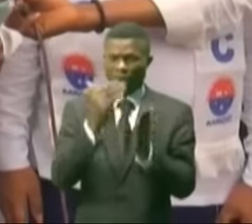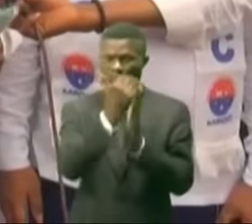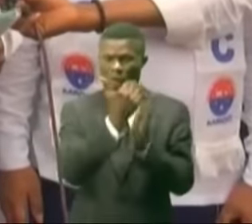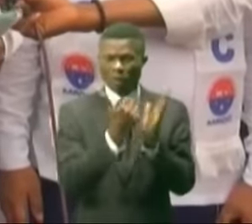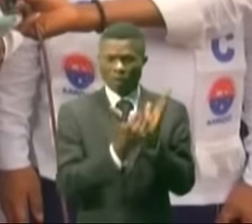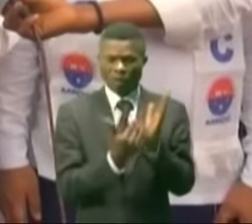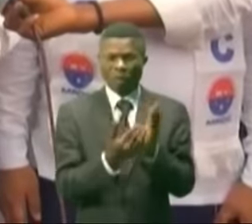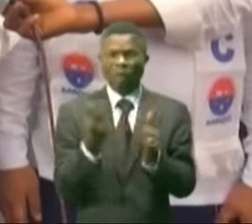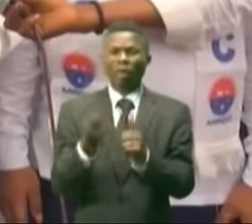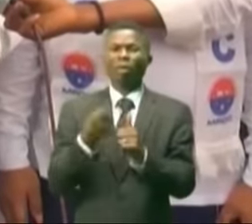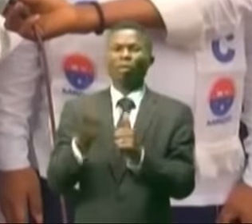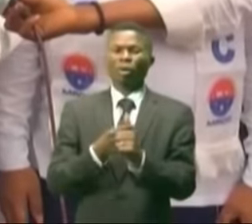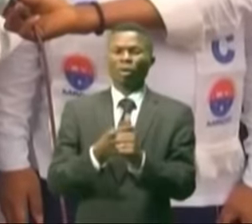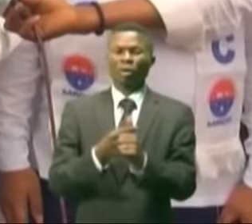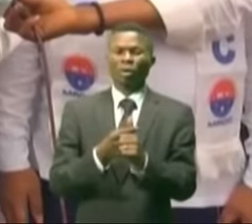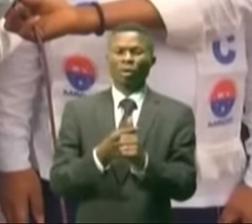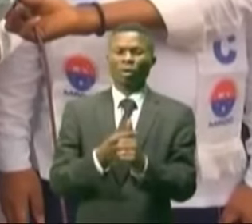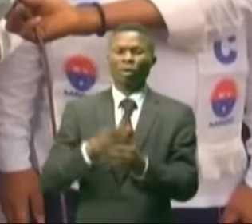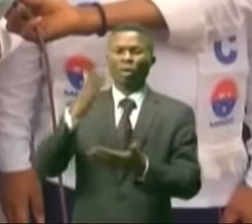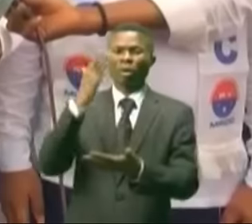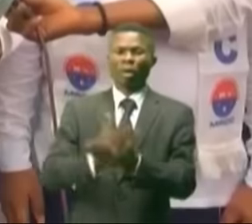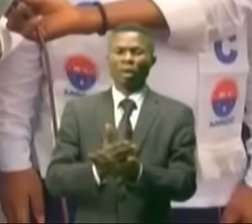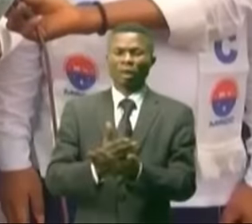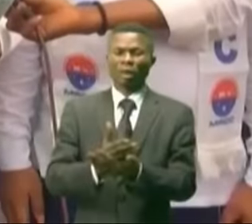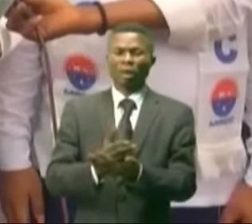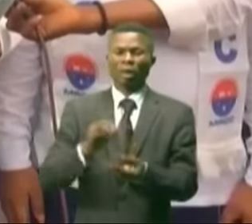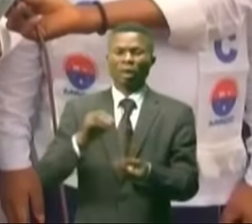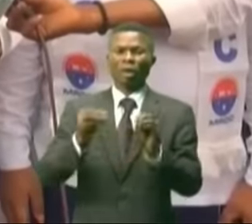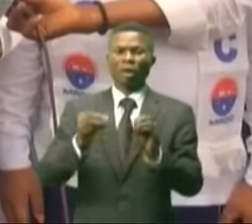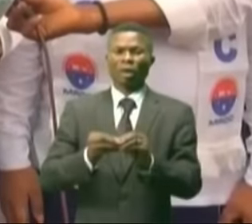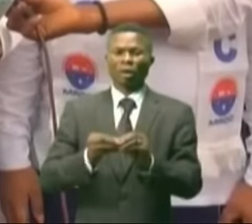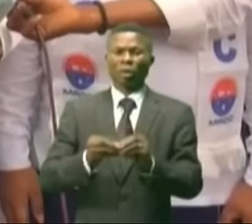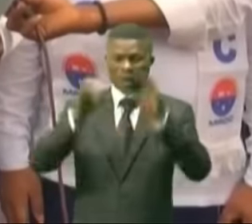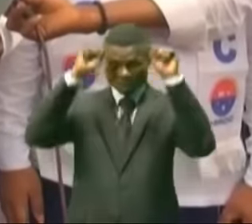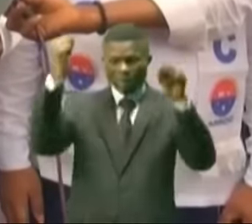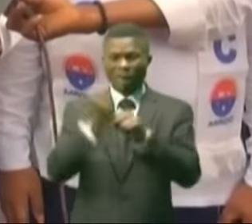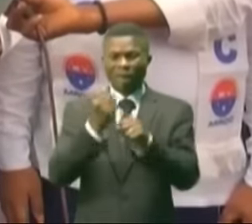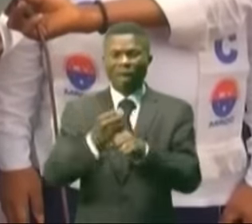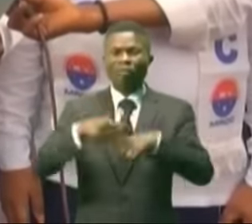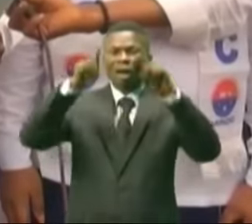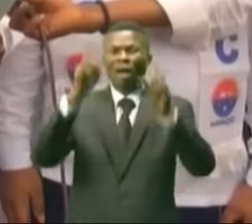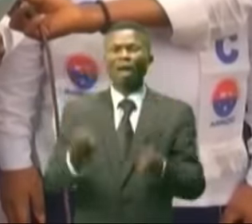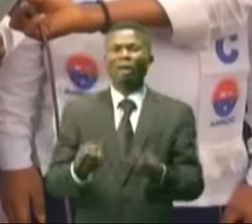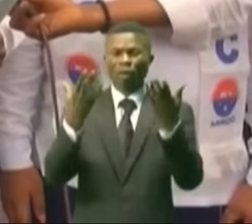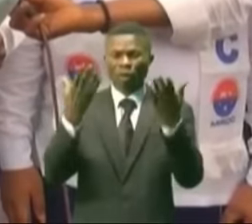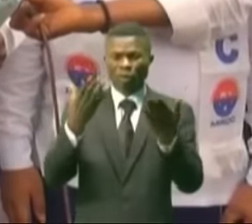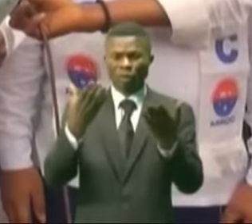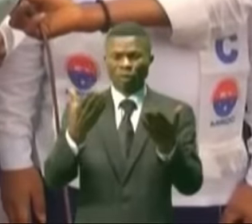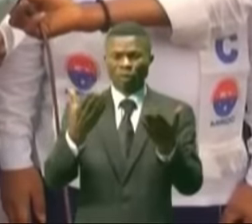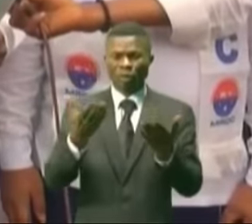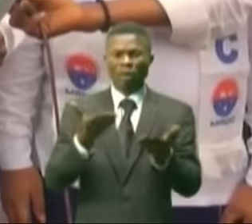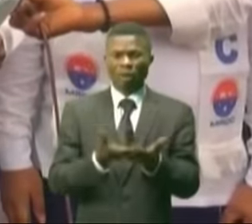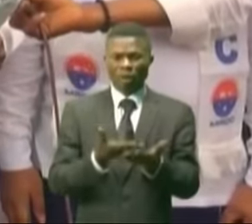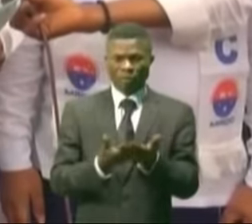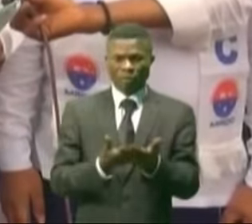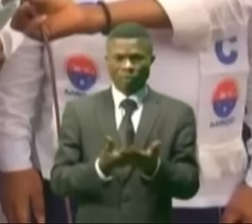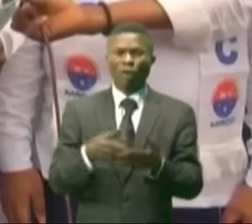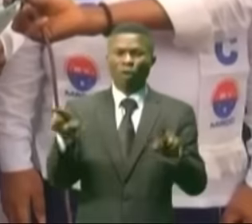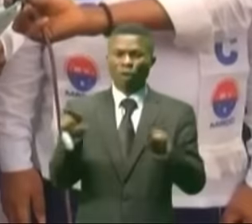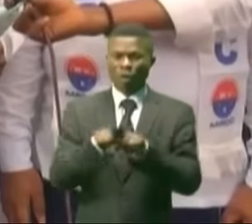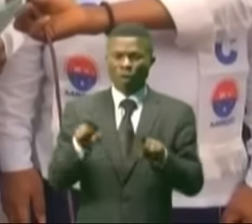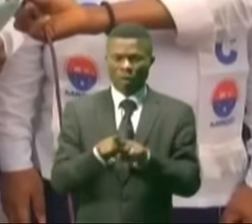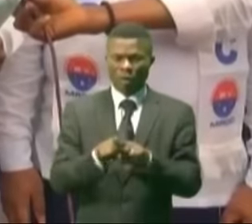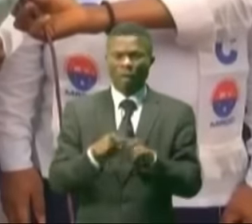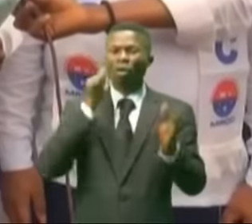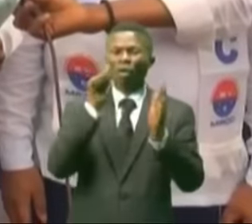citons la limitation des nombres des mandats du président de la République et antidémocratique. Confère